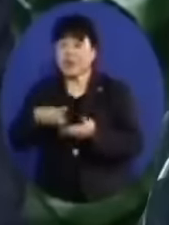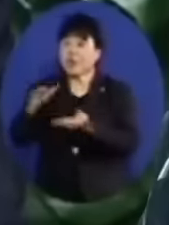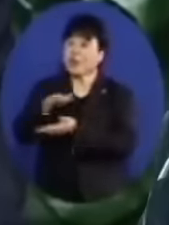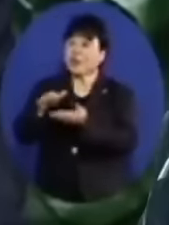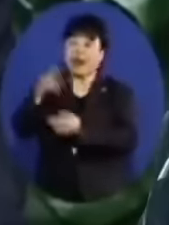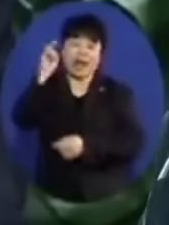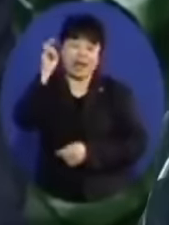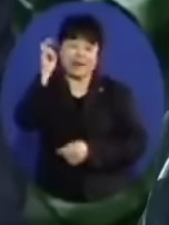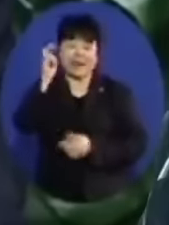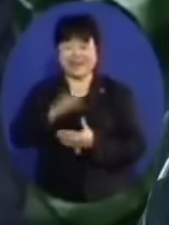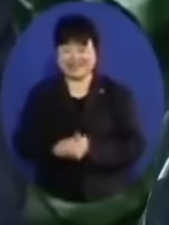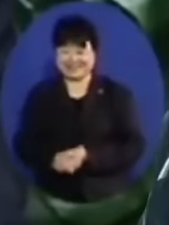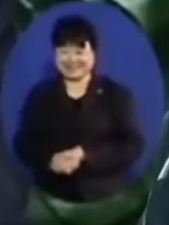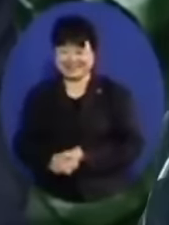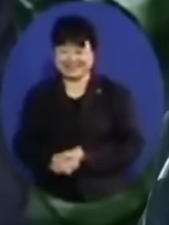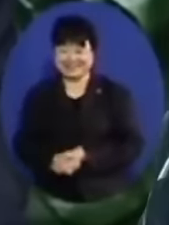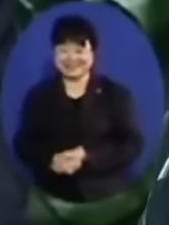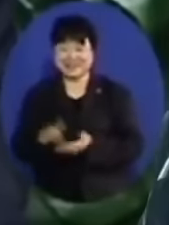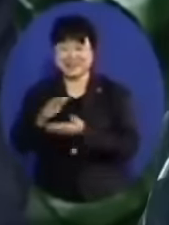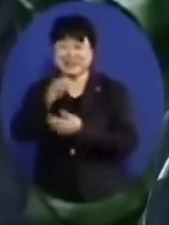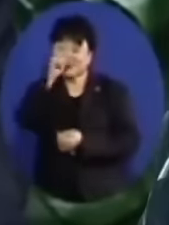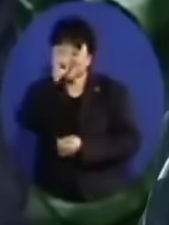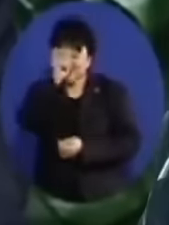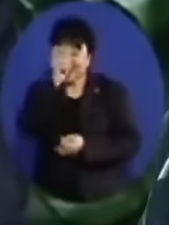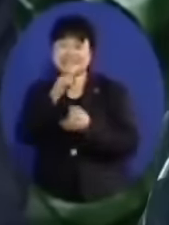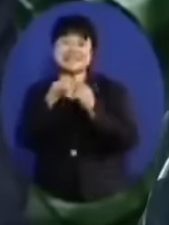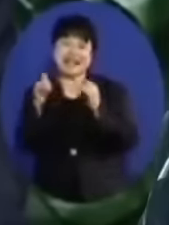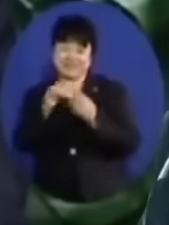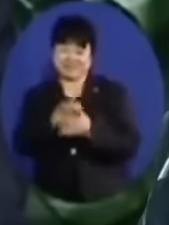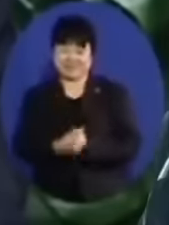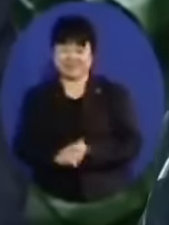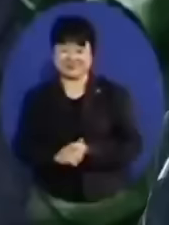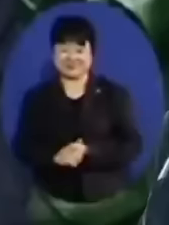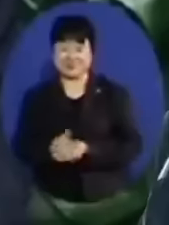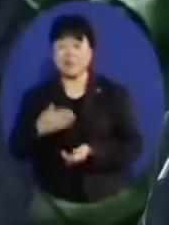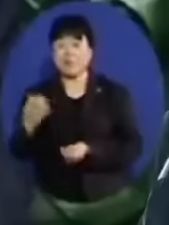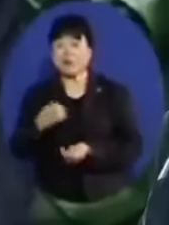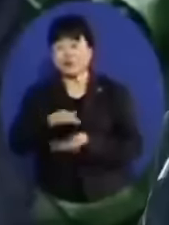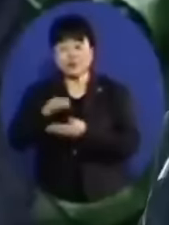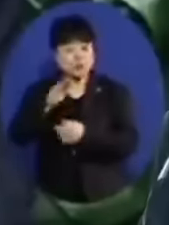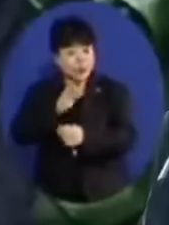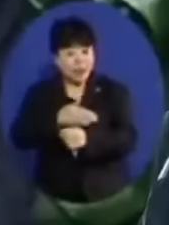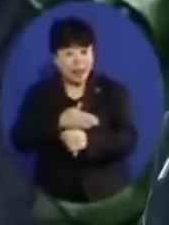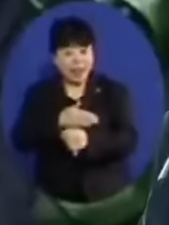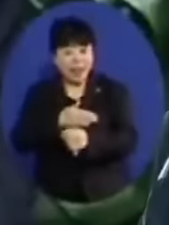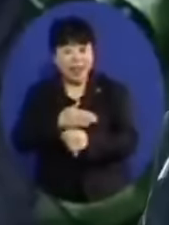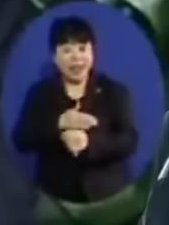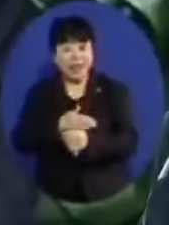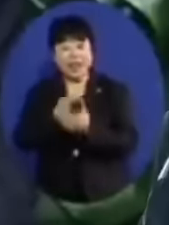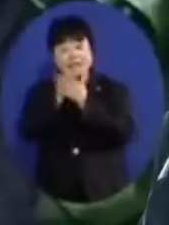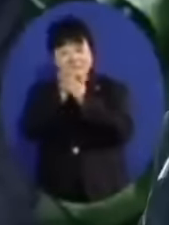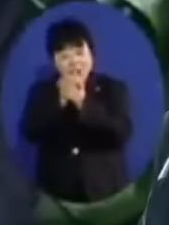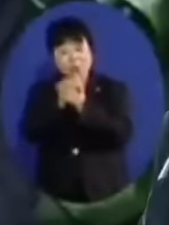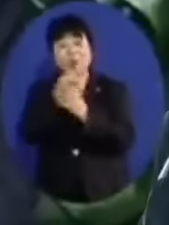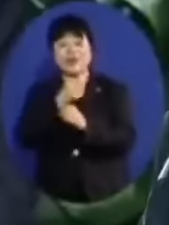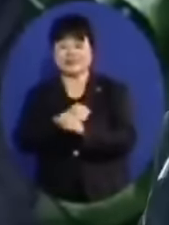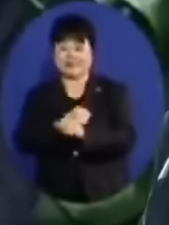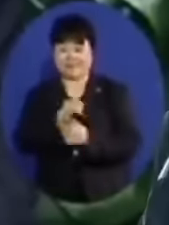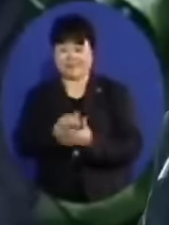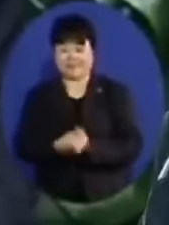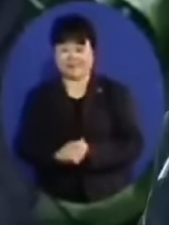것입니다. 저는 놀기를 좋아하는 사람인데 아프니까 놀 수가 없어요. 늘 기도해야지.